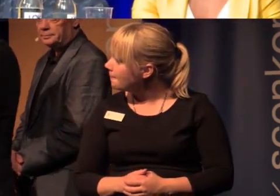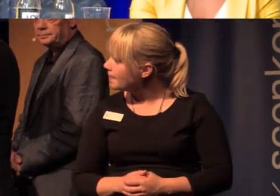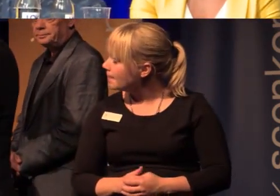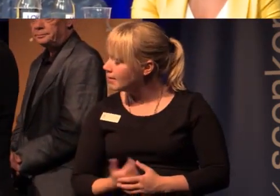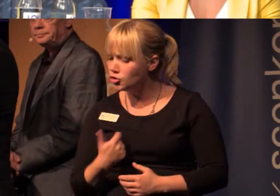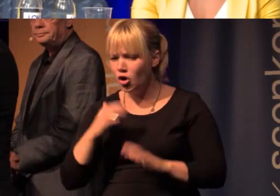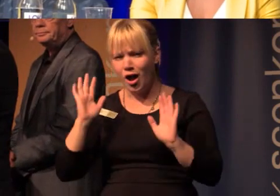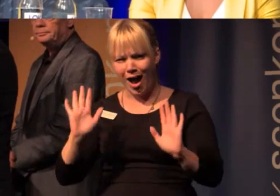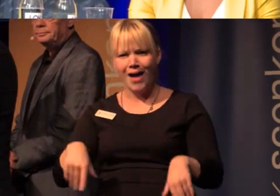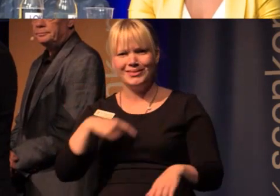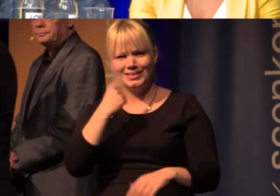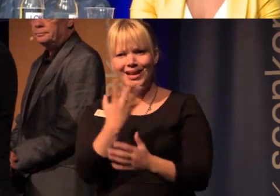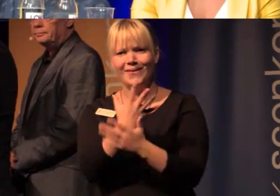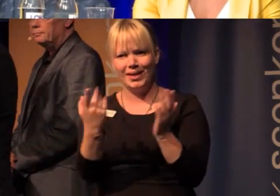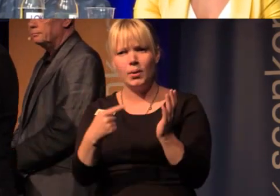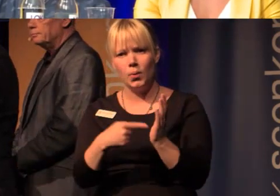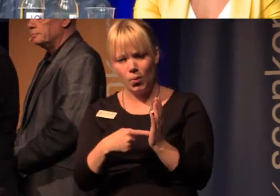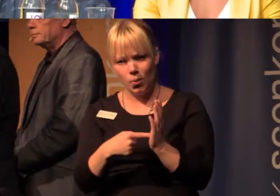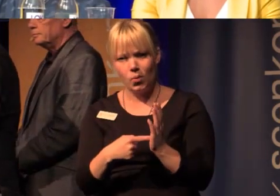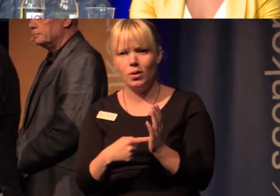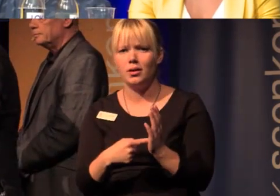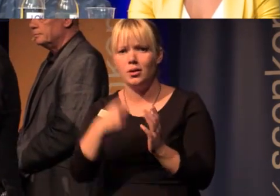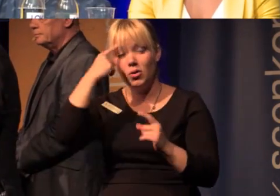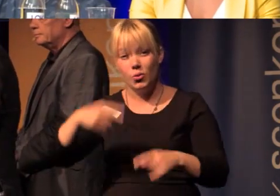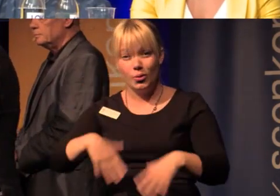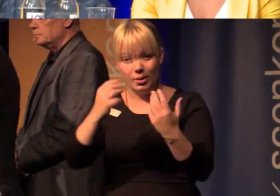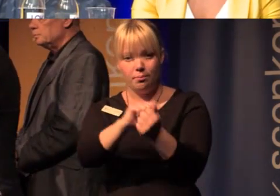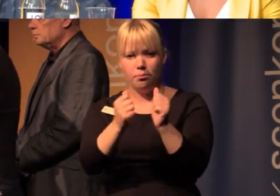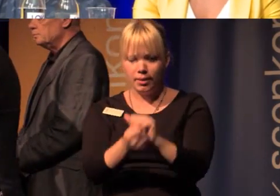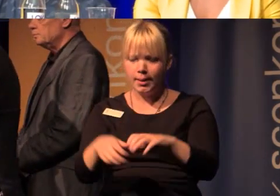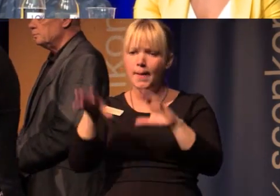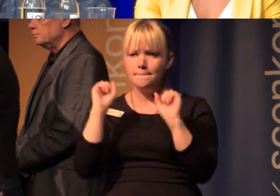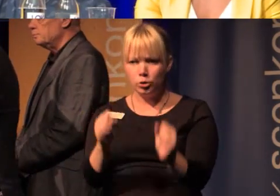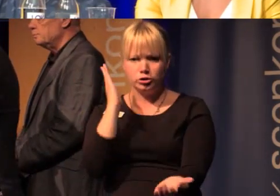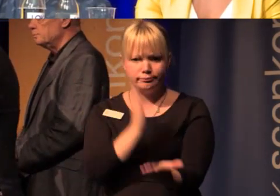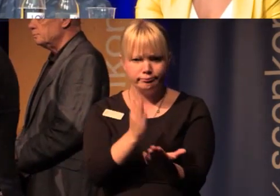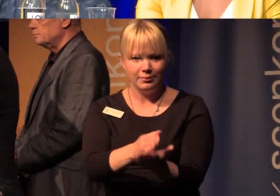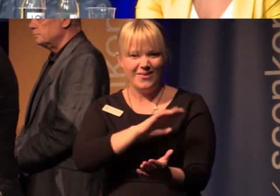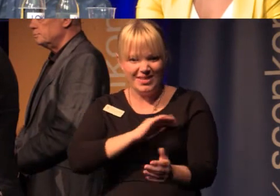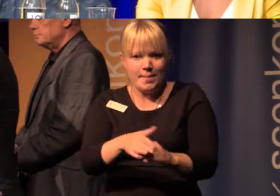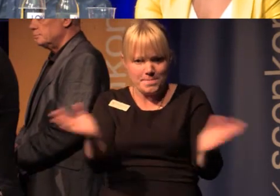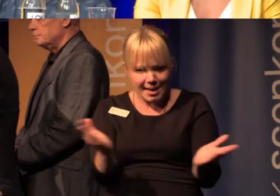under det här samtalet att jag tycker att det är en jätteviktig roll för kulturpolitiken att säkerställa bredd och mångfald. Och där är ju